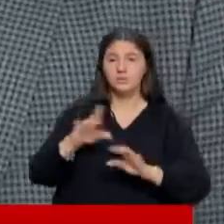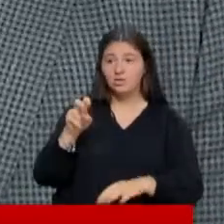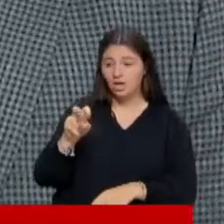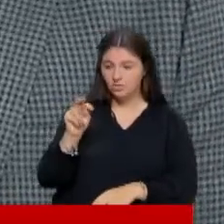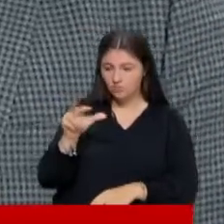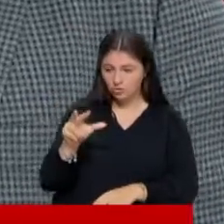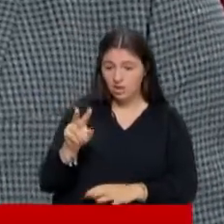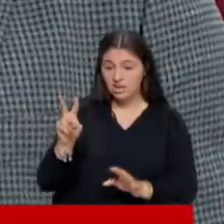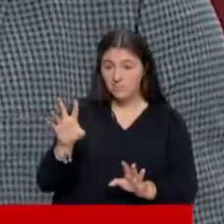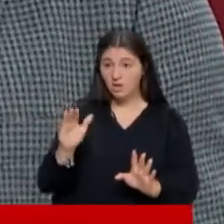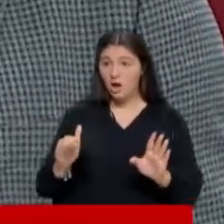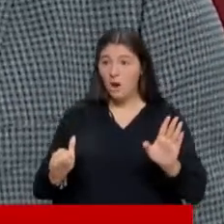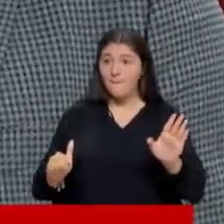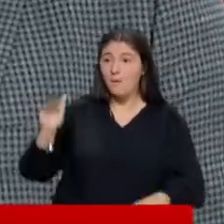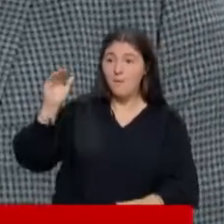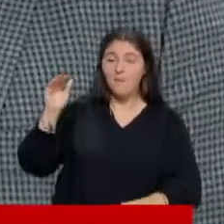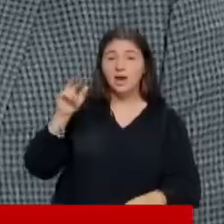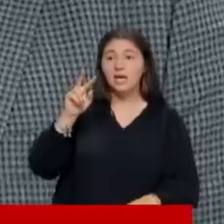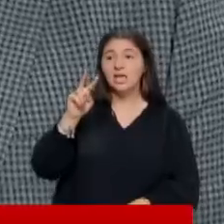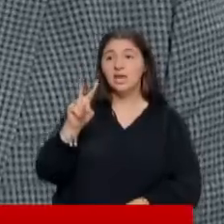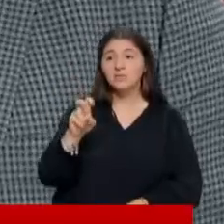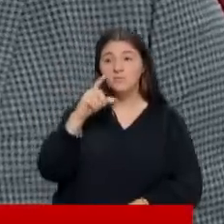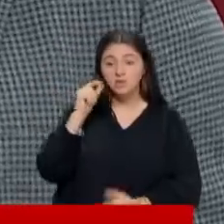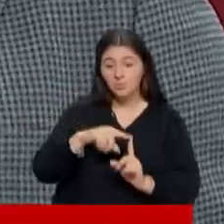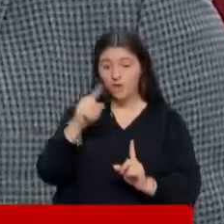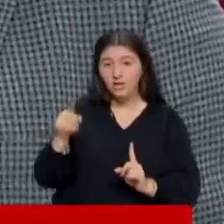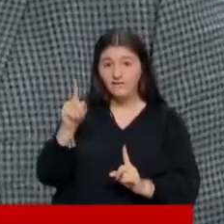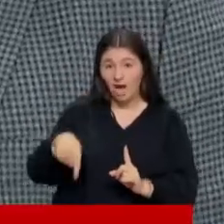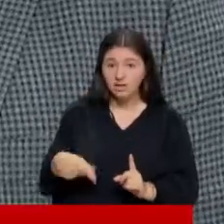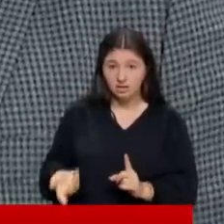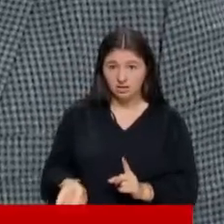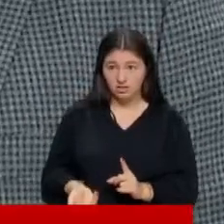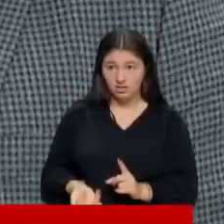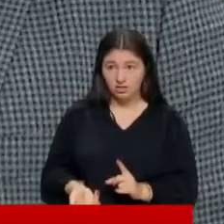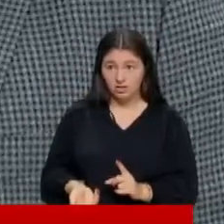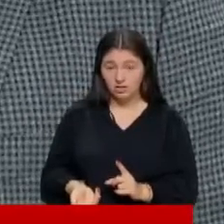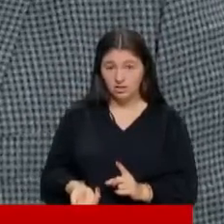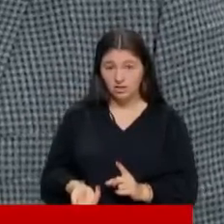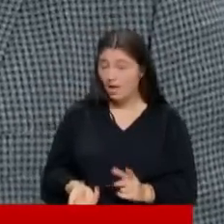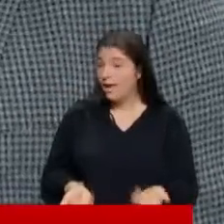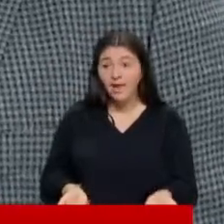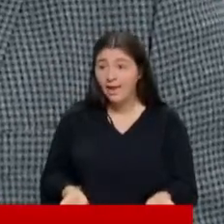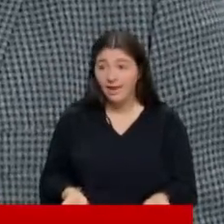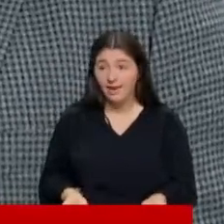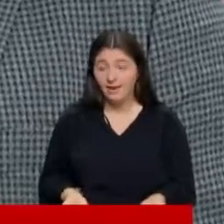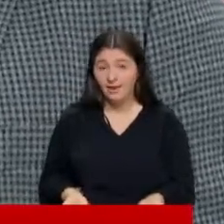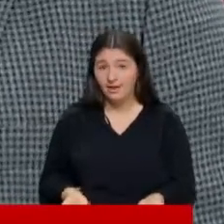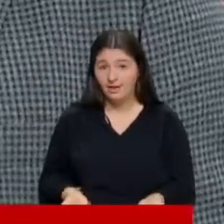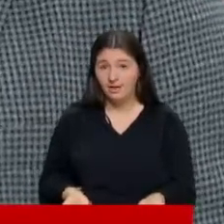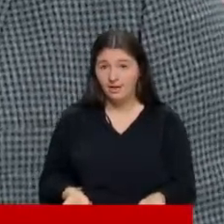8 buçuktan 25'e çıktı 10-28 mayıs'tan bu yana belki Ee